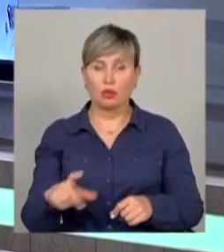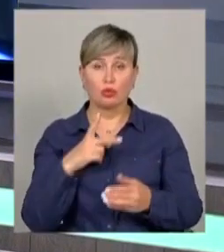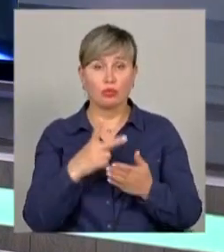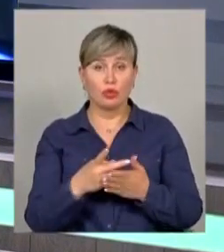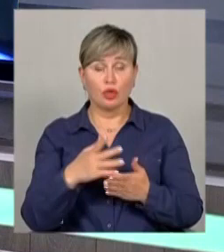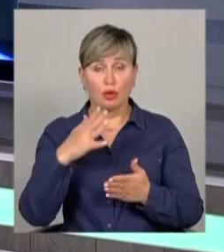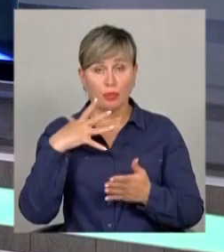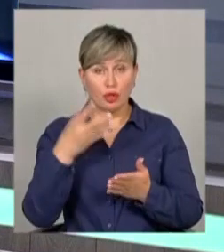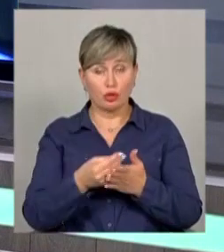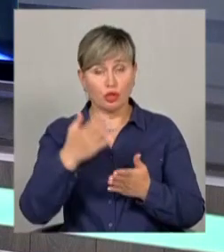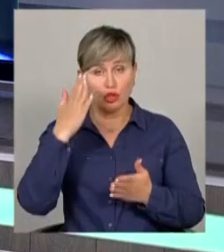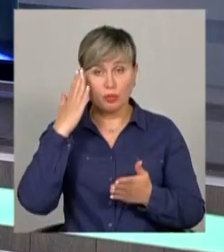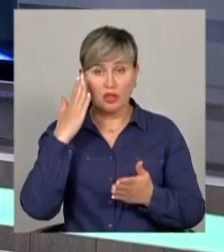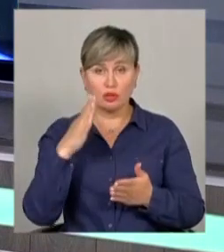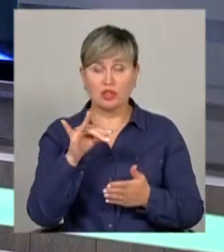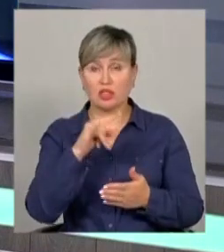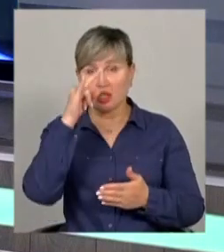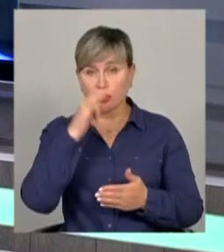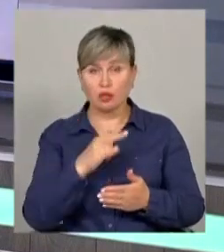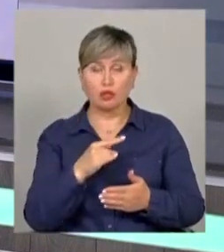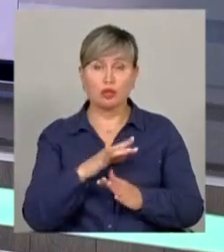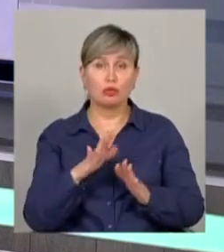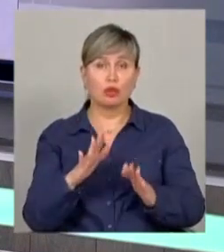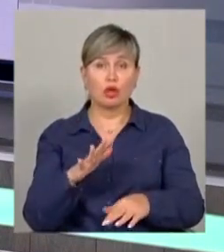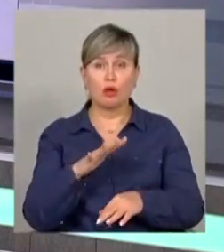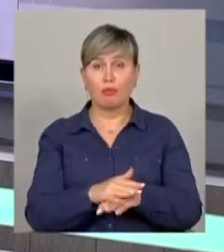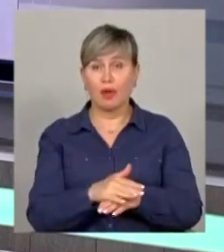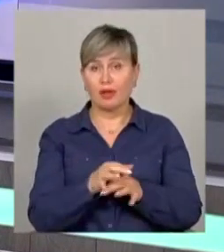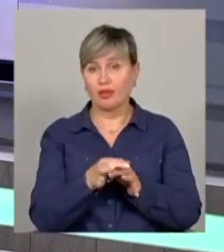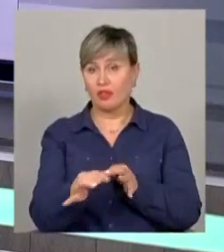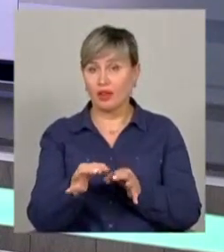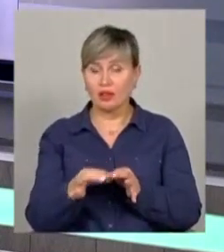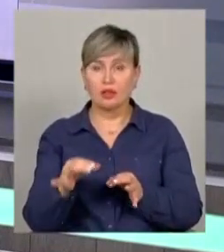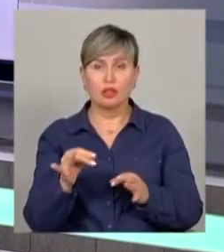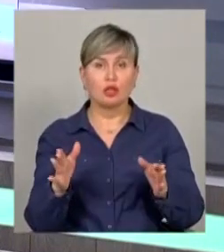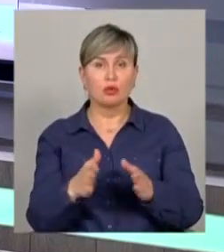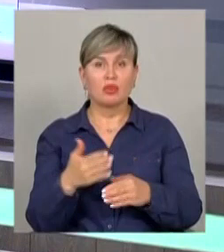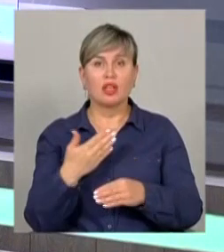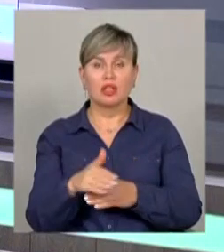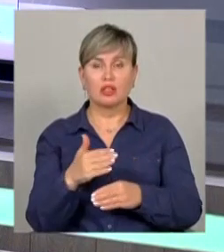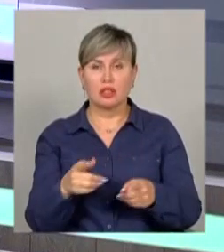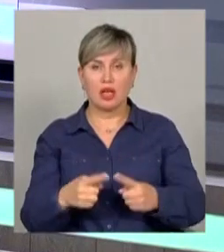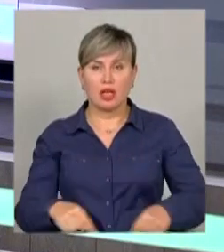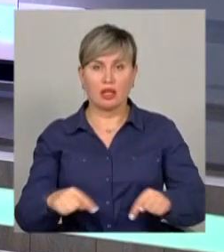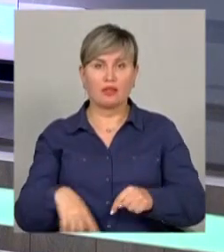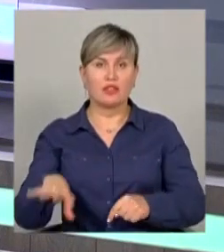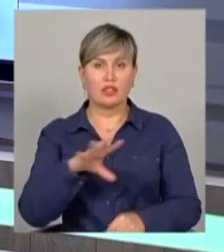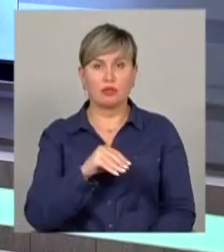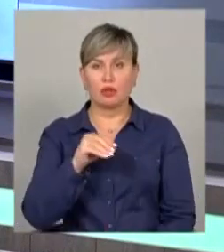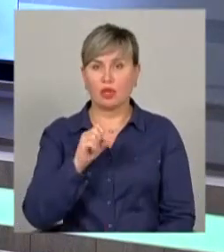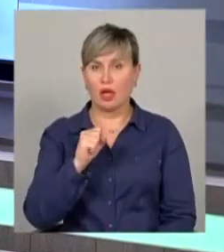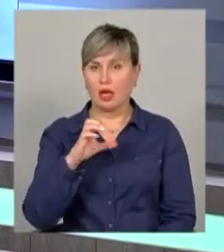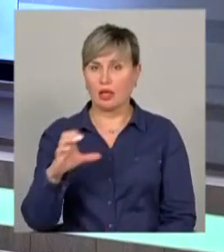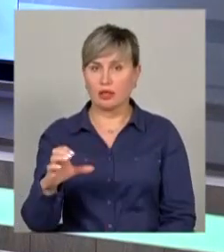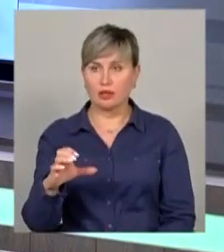платежеспособность потенциальных клиентов из Казахстана смогут не только банки второго уровня, но и микрокредитные организации всего Евразийского